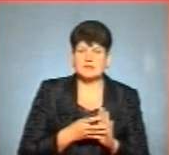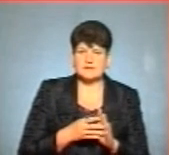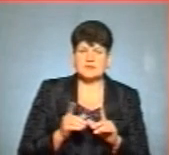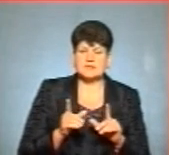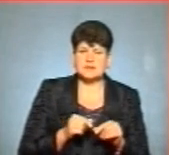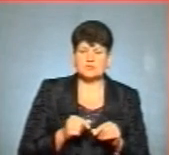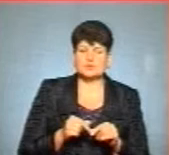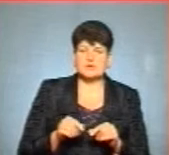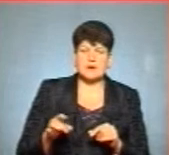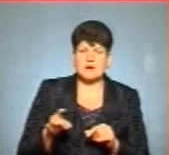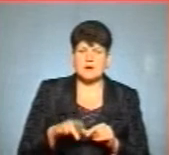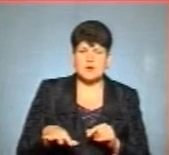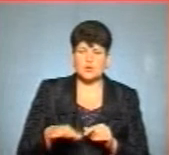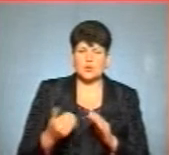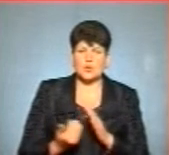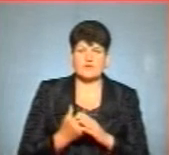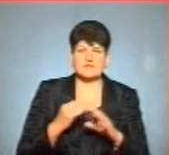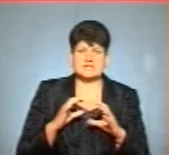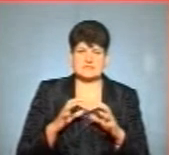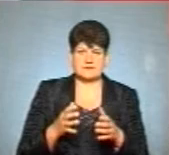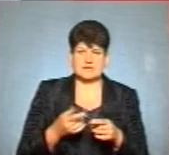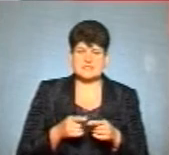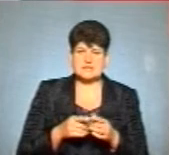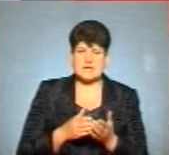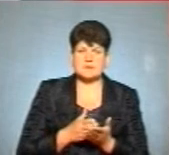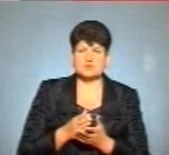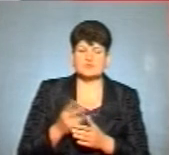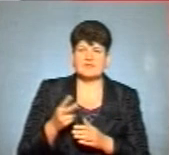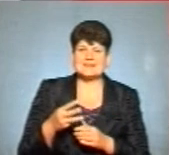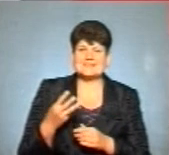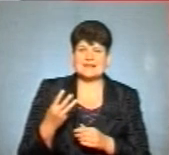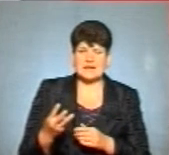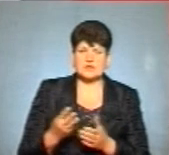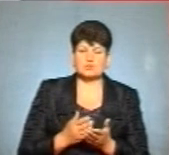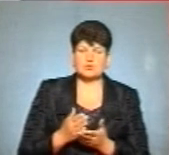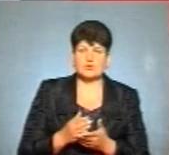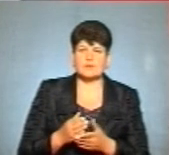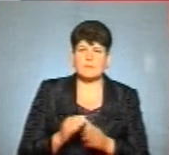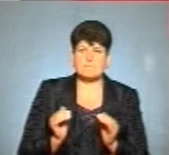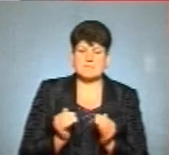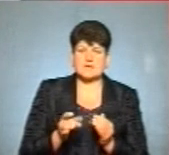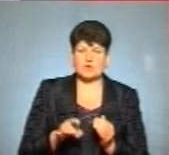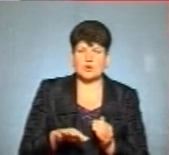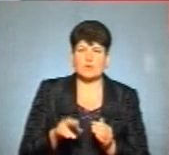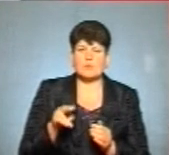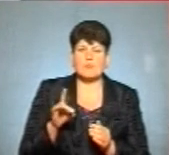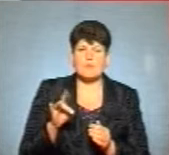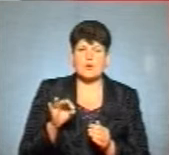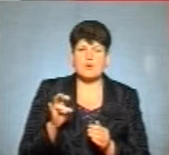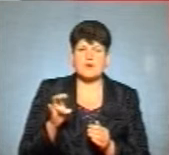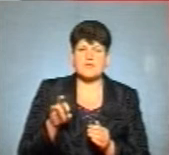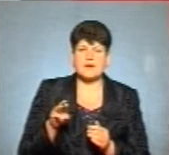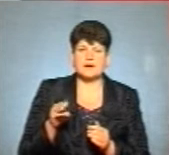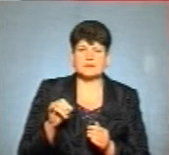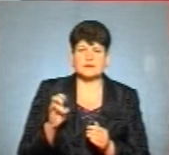«Новий світ». Це на маршрут номер 23, який обслуговує мікрорайон Пронятин, найбільш віддалений в нашому